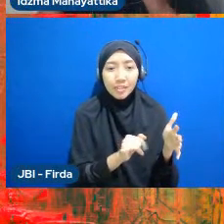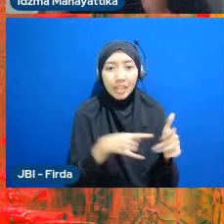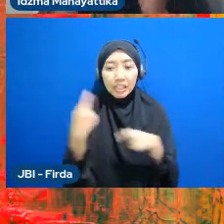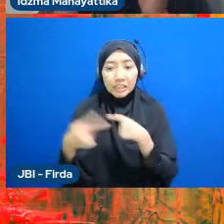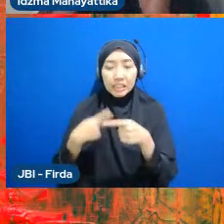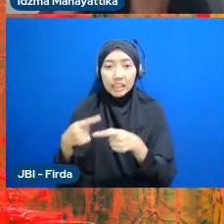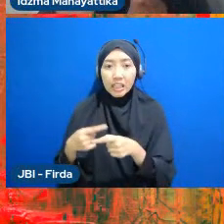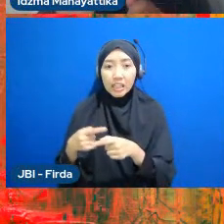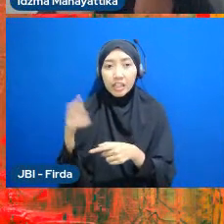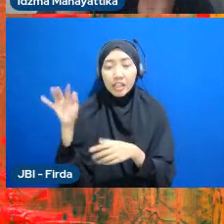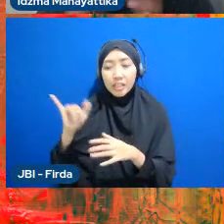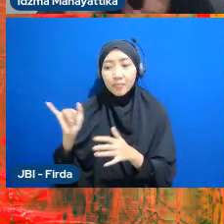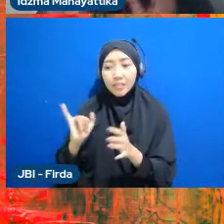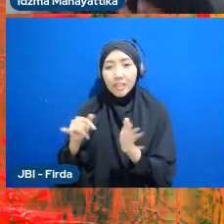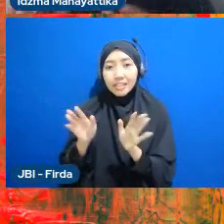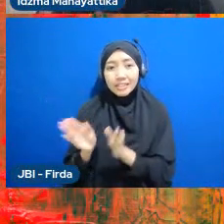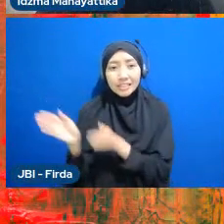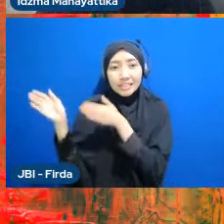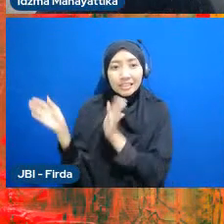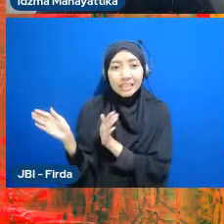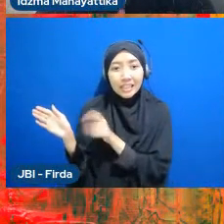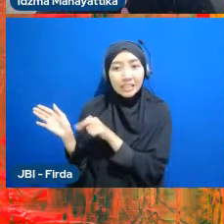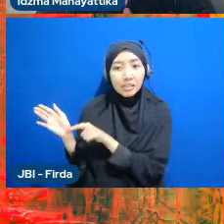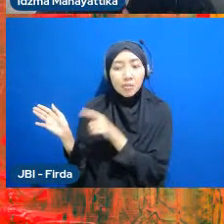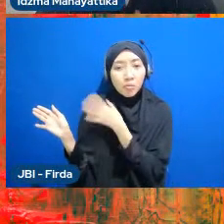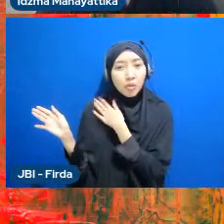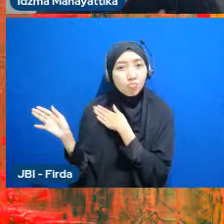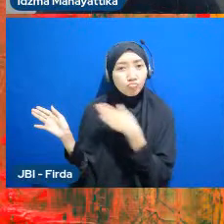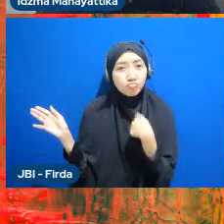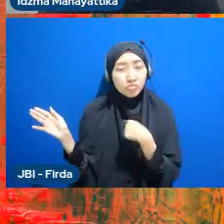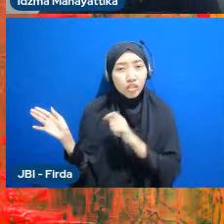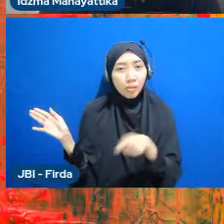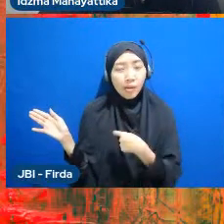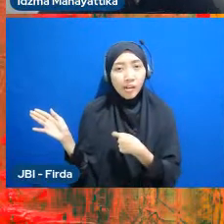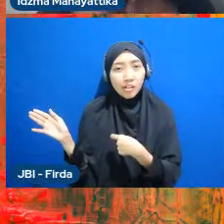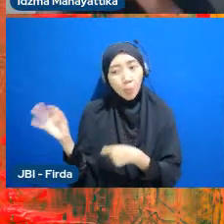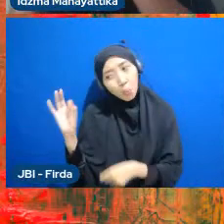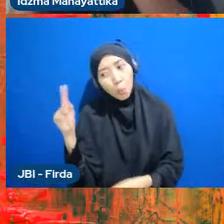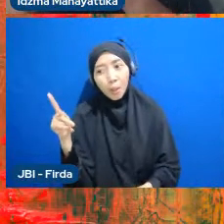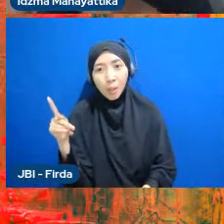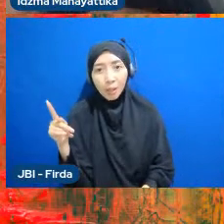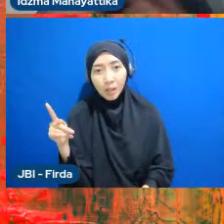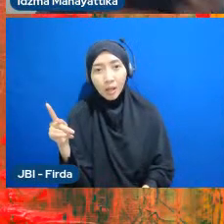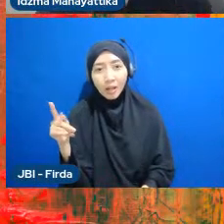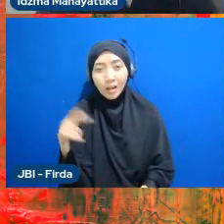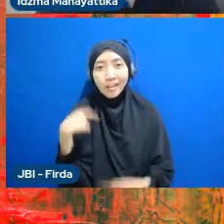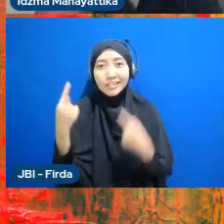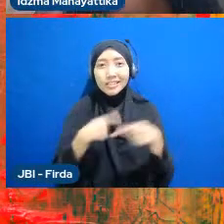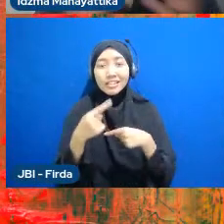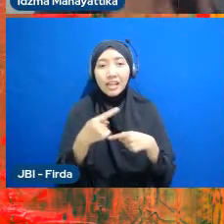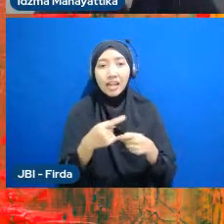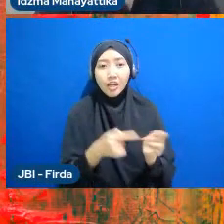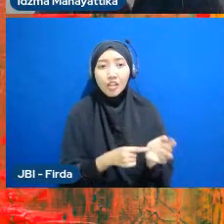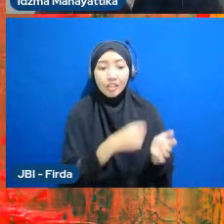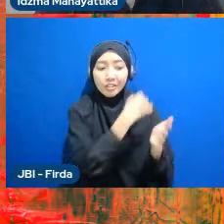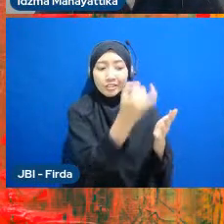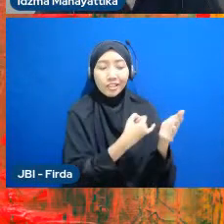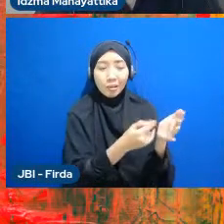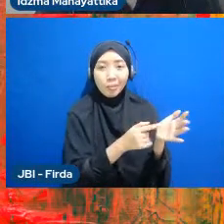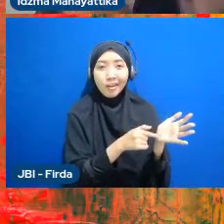gambar bunda loh, bunda gambarnya bla bla bla bla. Kalau dia oke, oh oke nih, bunda udah cerita, aku cerita juga, ah gak perlu dia